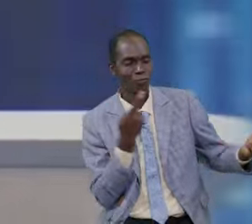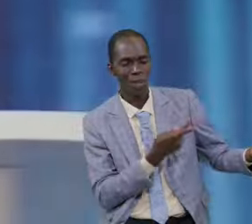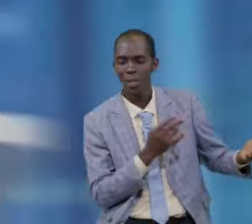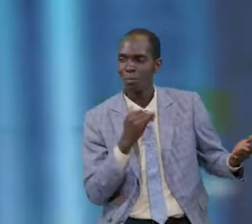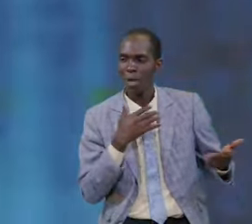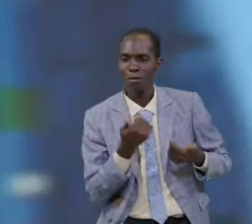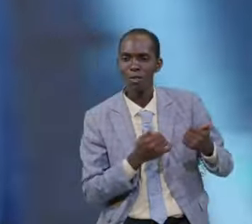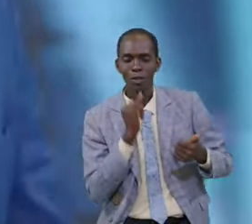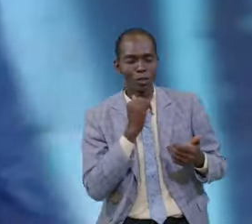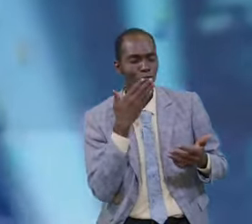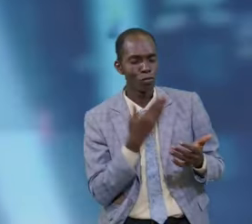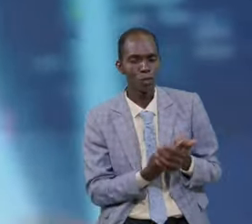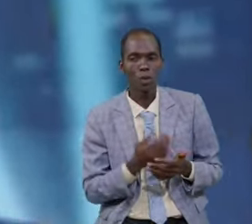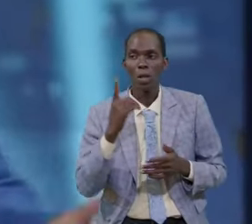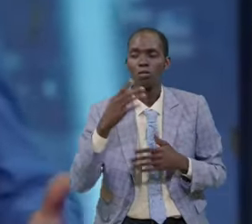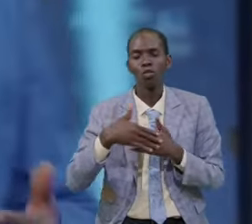là-bas.